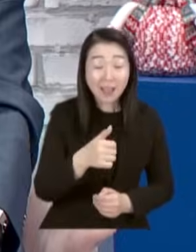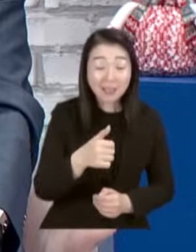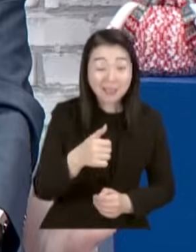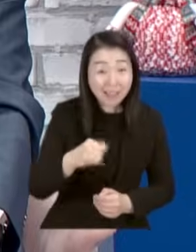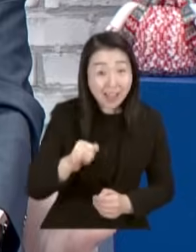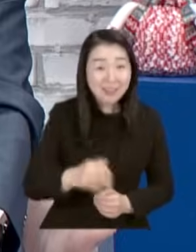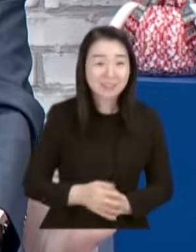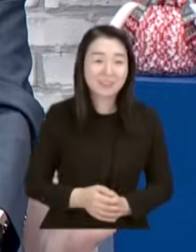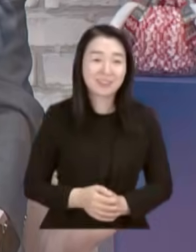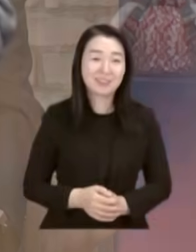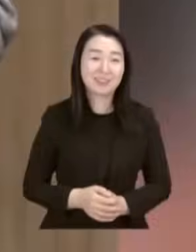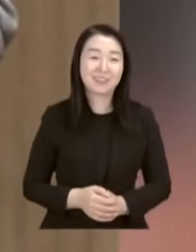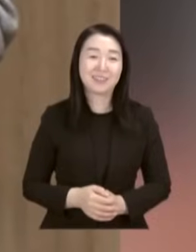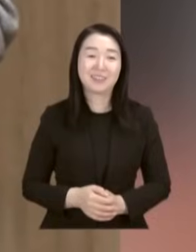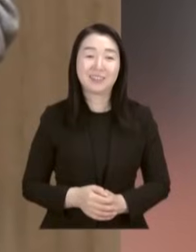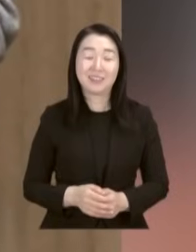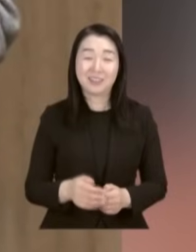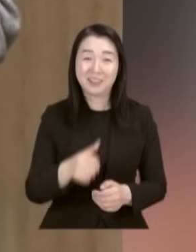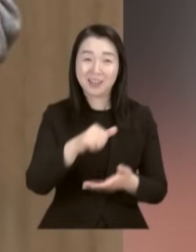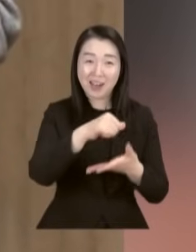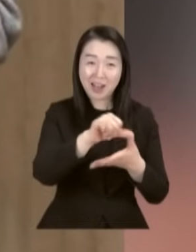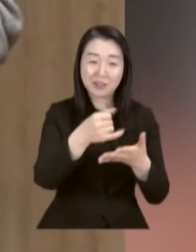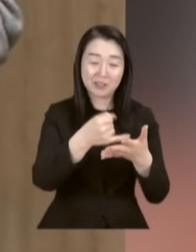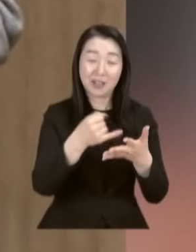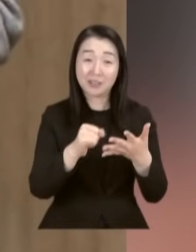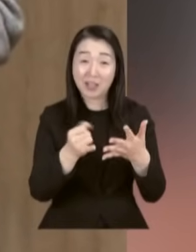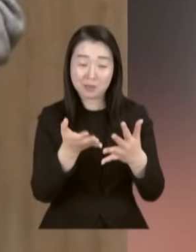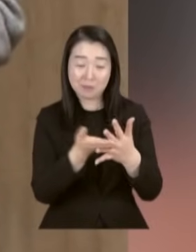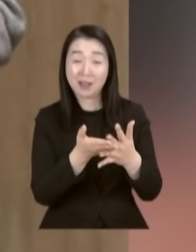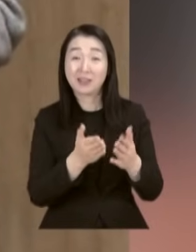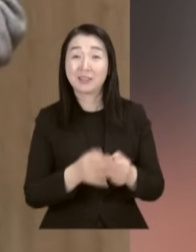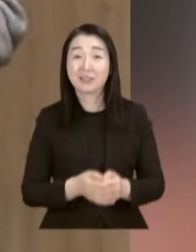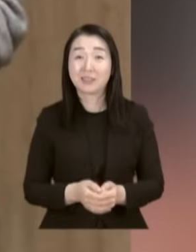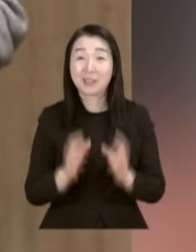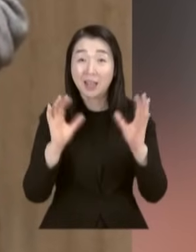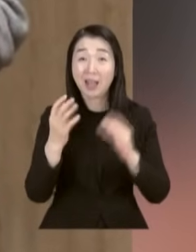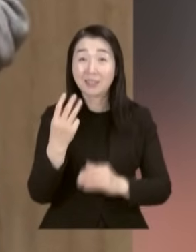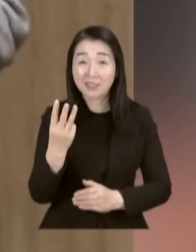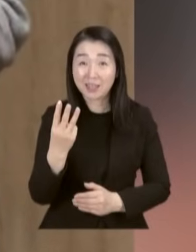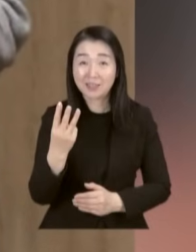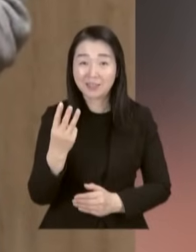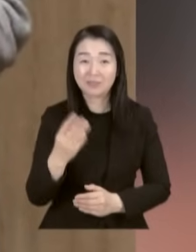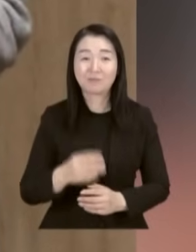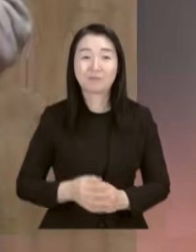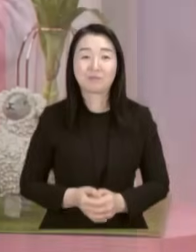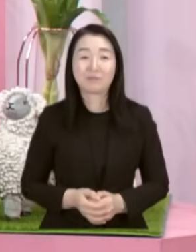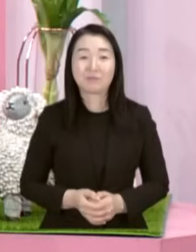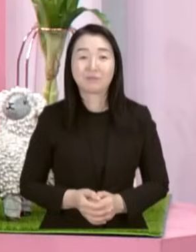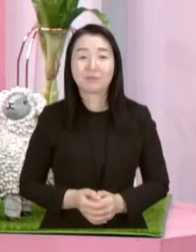딸. 딸. 아, 아들 딸. 세 자녀를 낳는데 아들 딸. 사람이 사실은